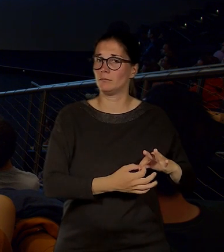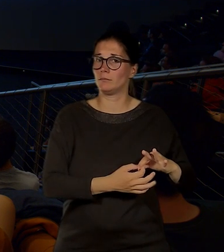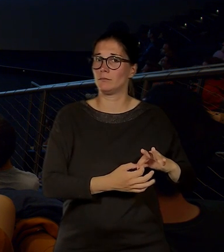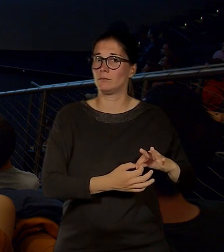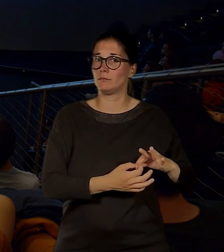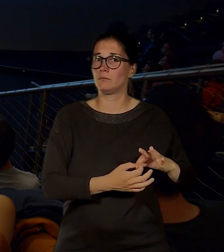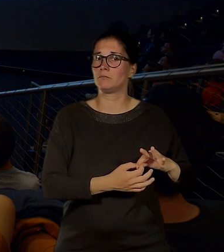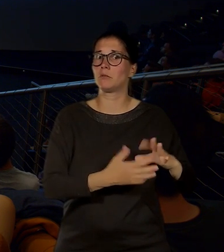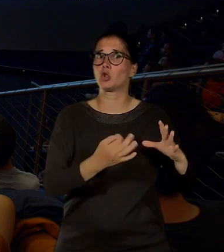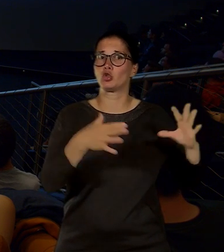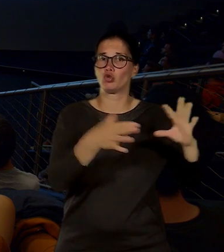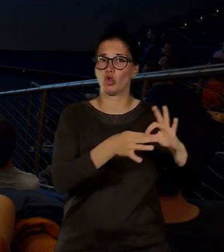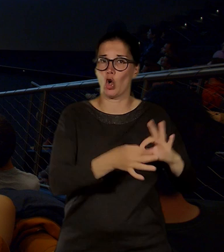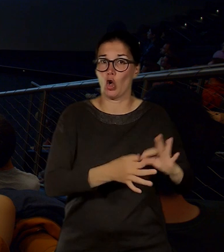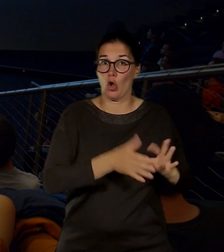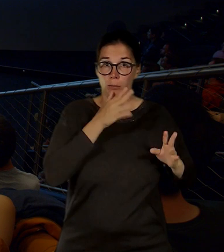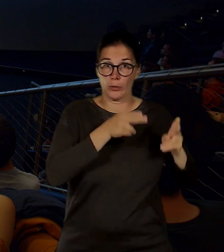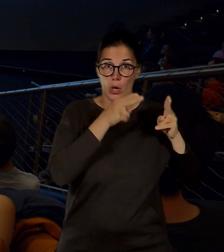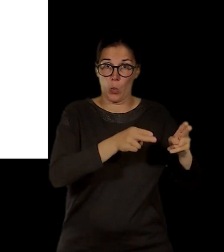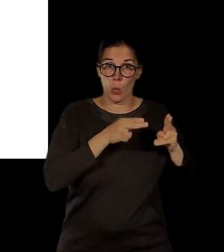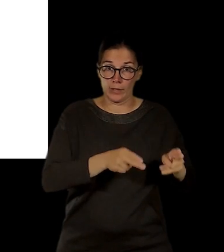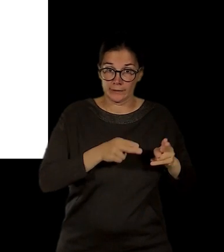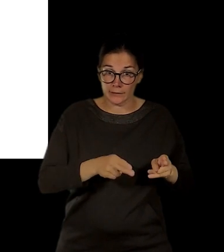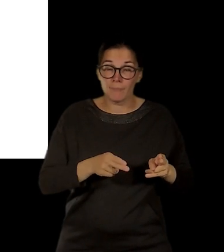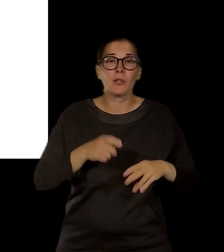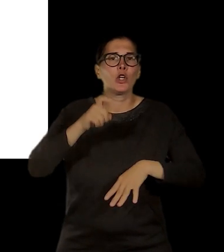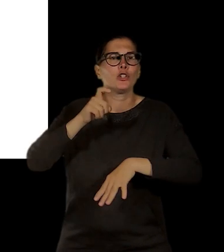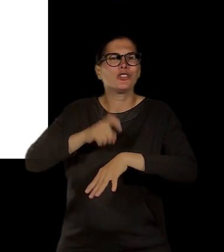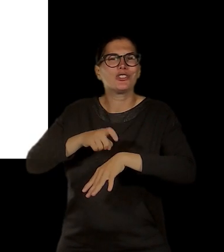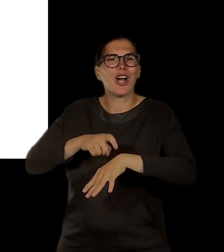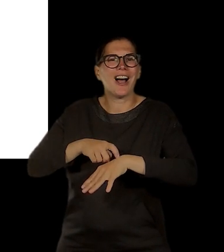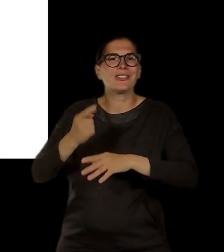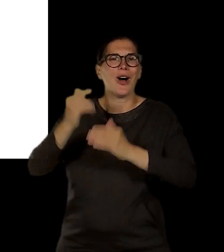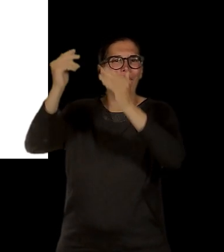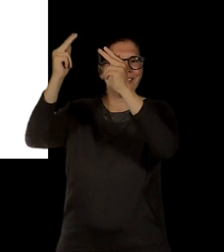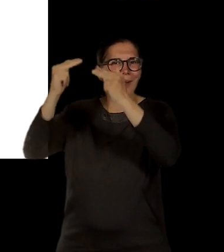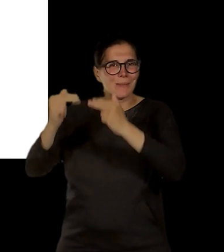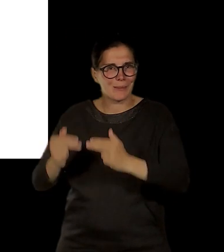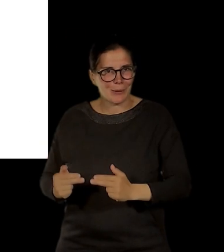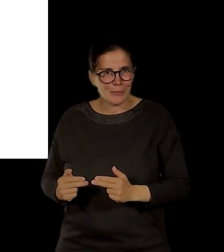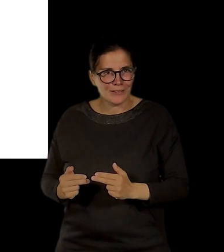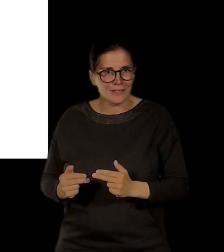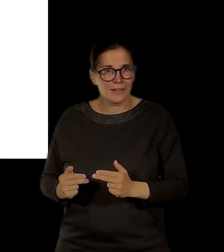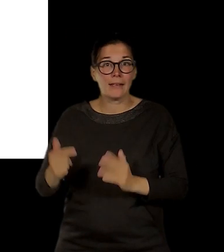na uliční profil a čas se v tomhle diagramu vyvíjí ze zhora dolů